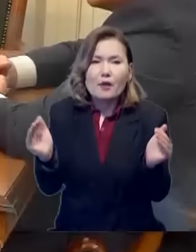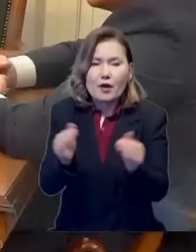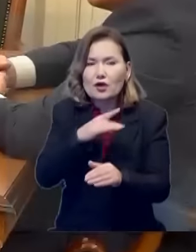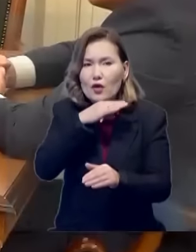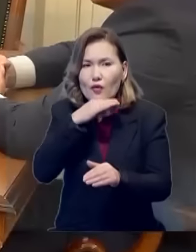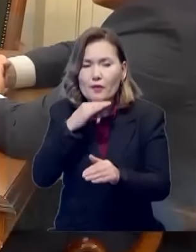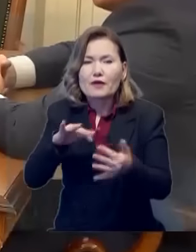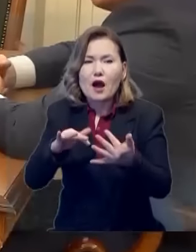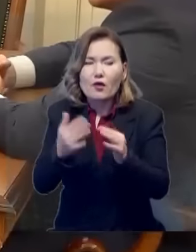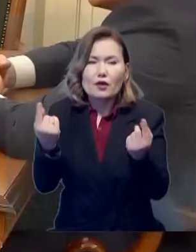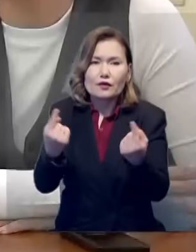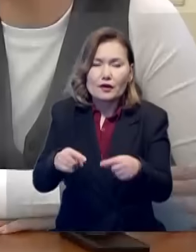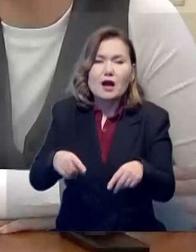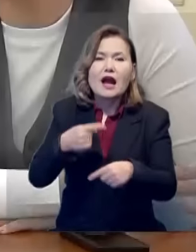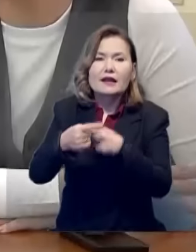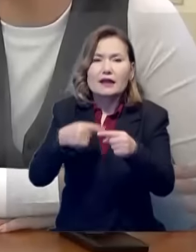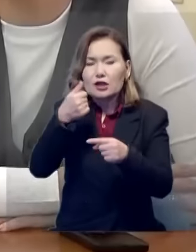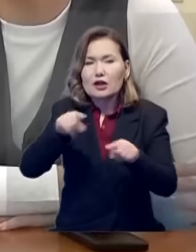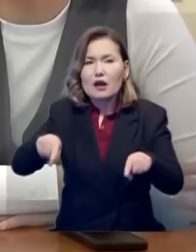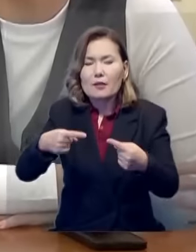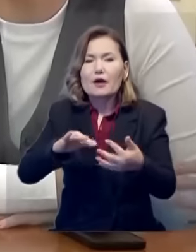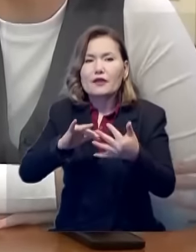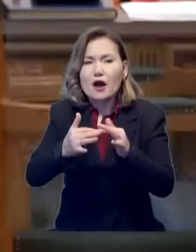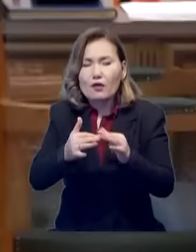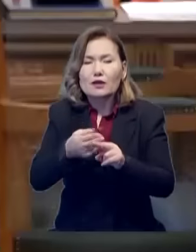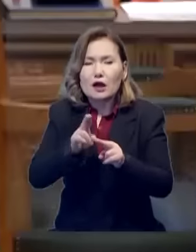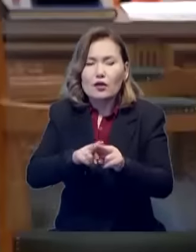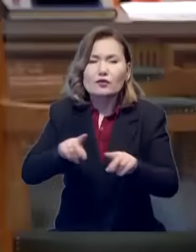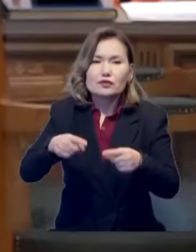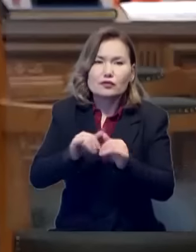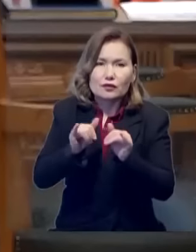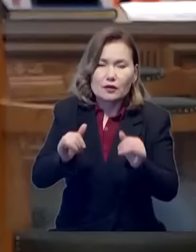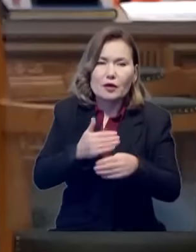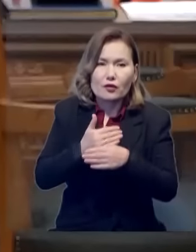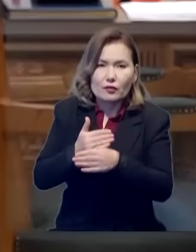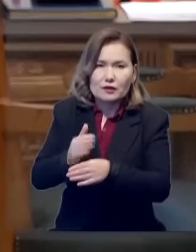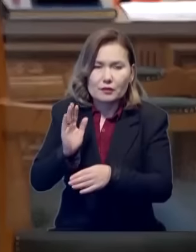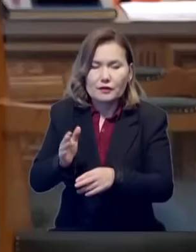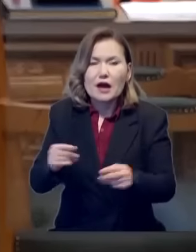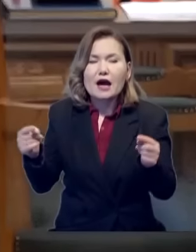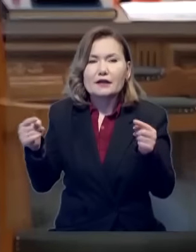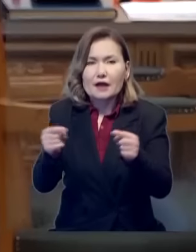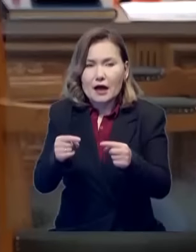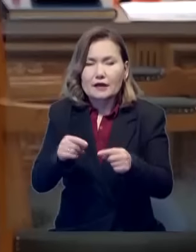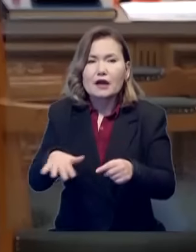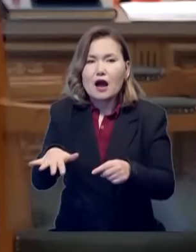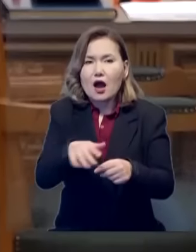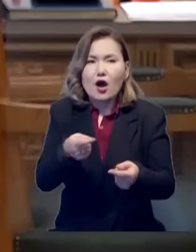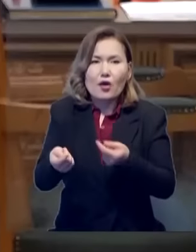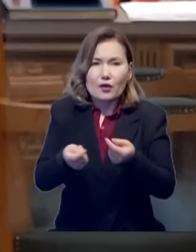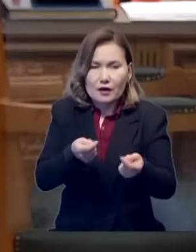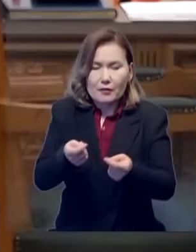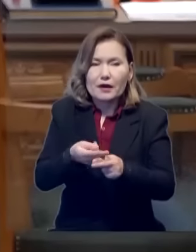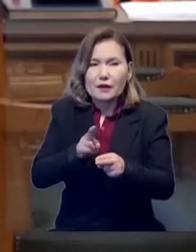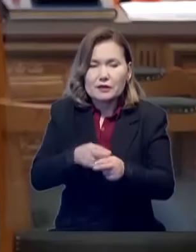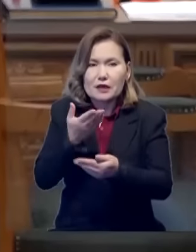баршылық. Осындай ауылдарды түлету мақсатында келер жылы қаладан ауылға бағдарламасы қабылданбақ. Біз қазір нақты аудан әкімдері бізге қазір мәлімет